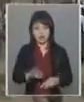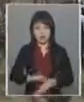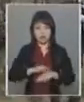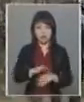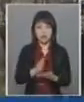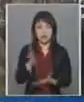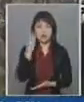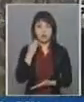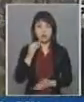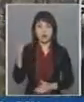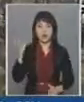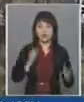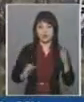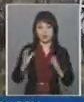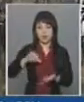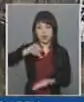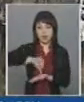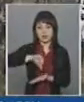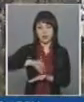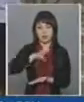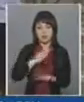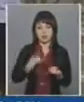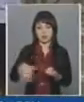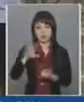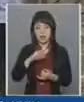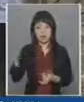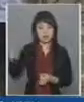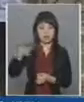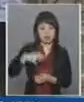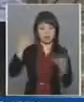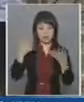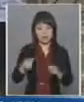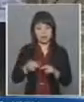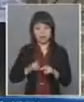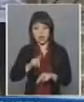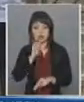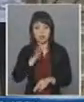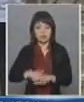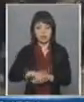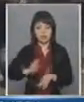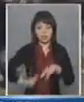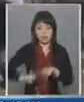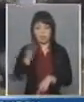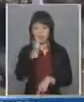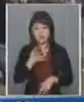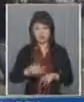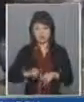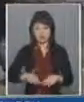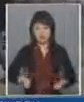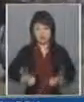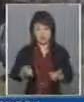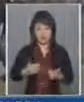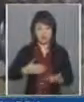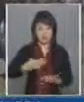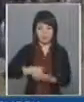Алматы ауданының студенттері қатысты. Күздің соңғы айындағы шуақты күнде талай көді басты парызы санайтын жастар көтеріңкі көңіл күймен игі іске бел шеше